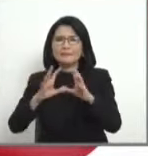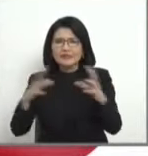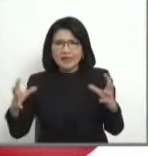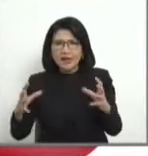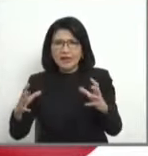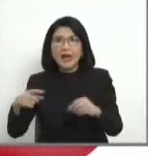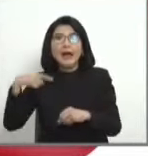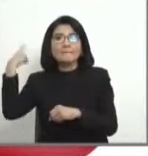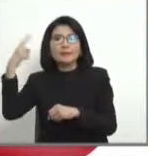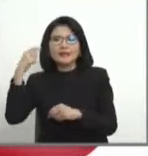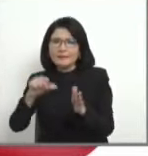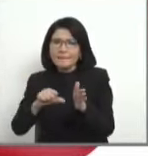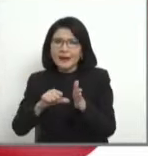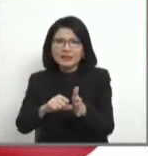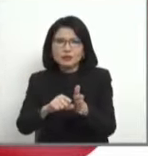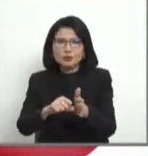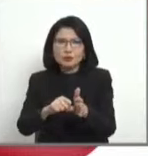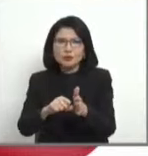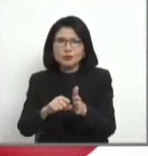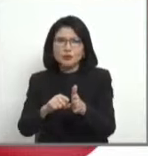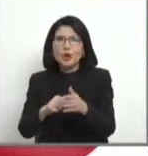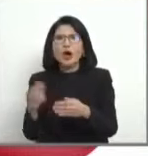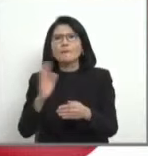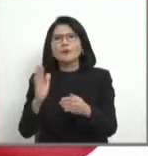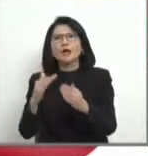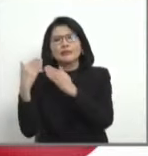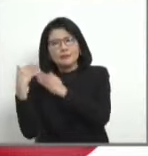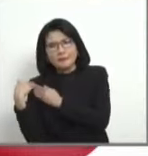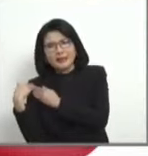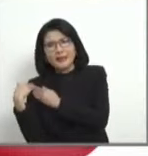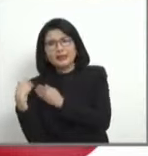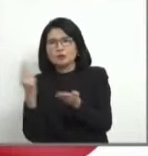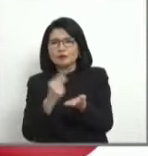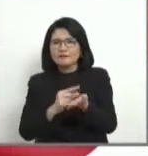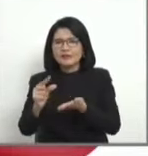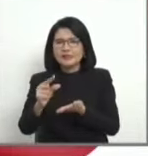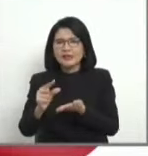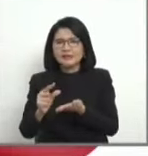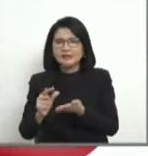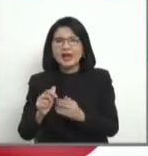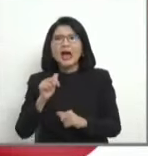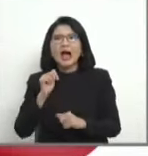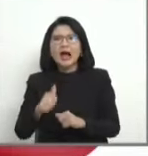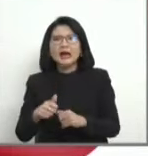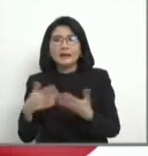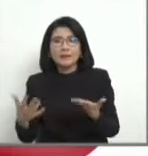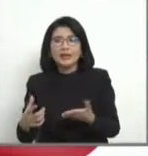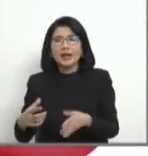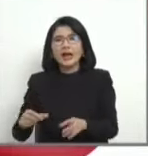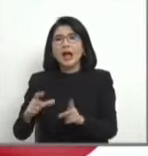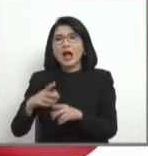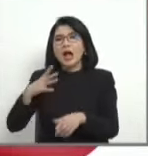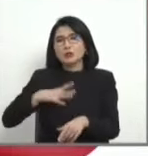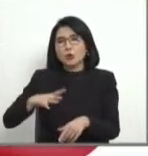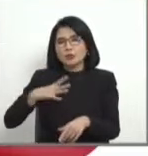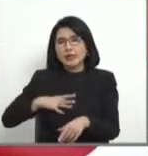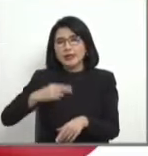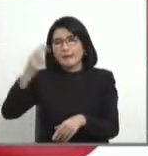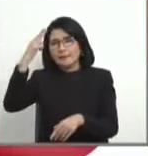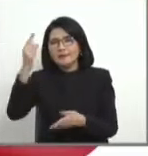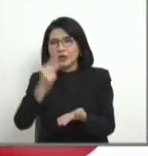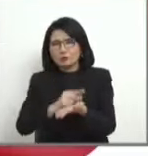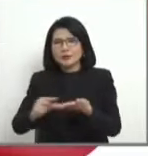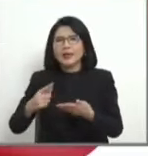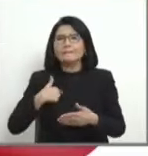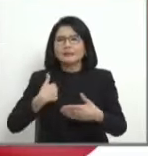alih biaya itu, bukan justru malah dibebankan ke universitas. Supaya apa? Dosen, pimpinan universitas bekerja